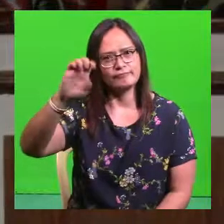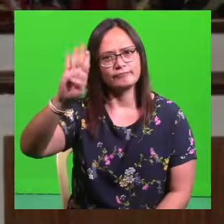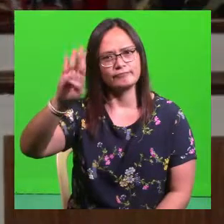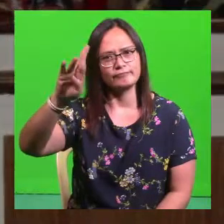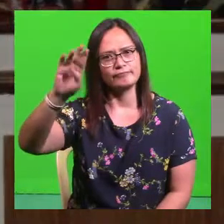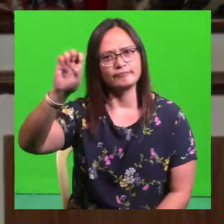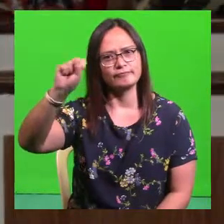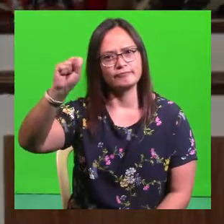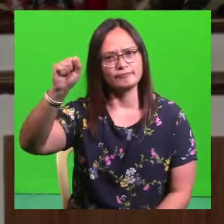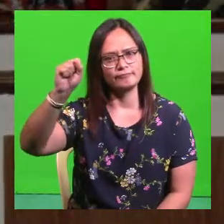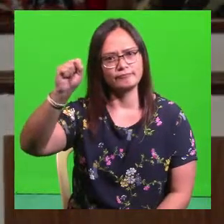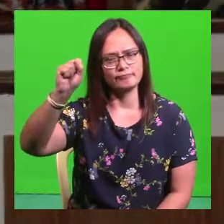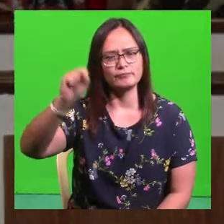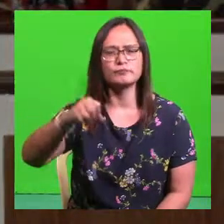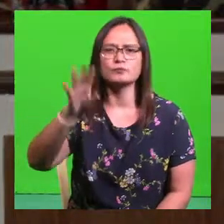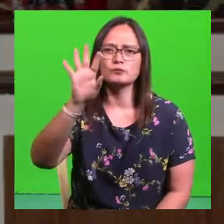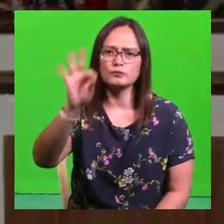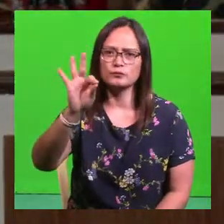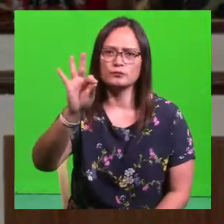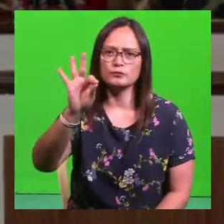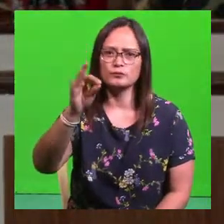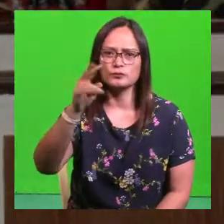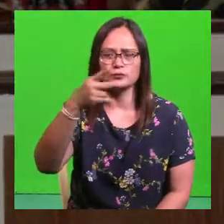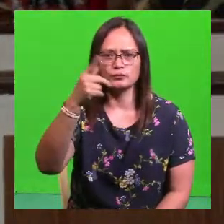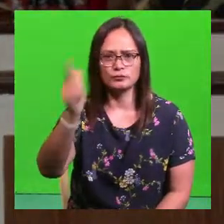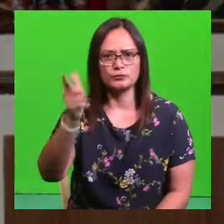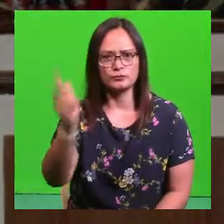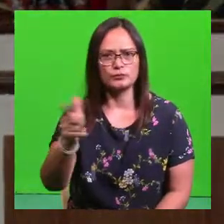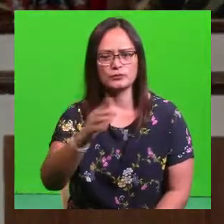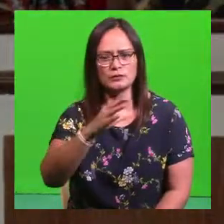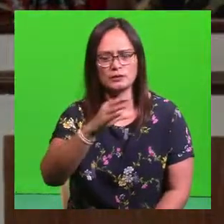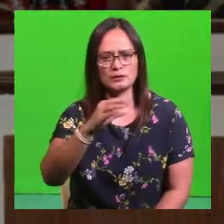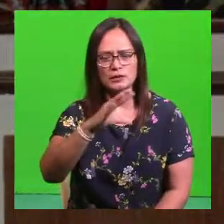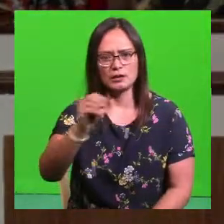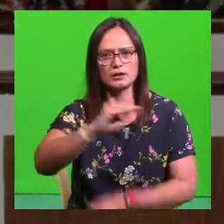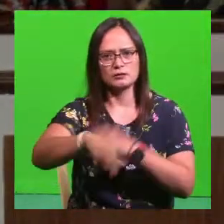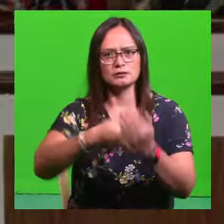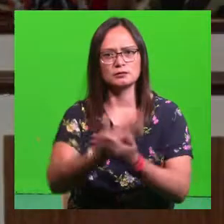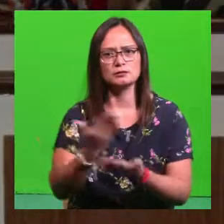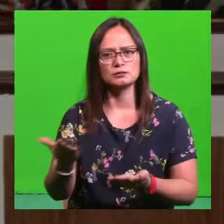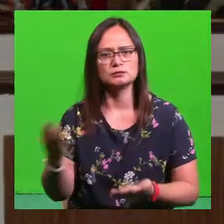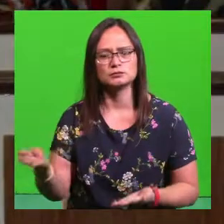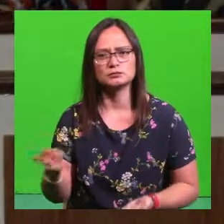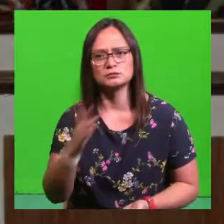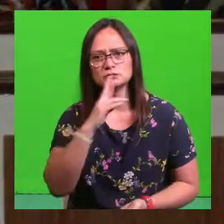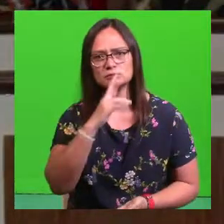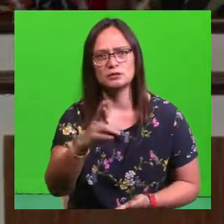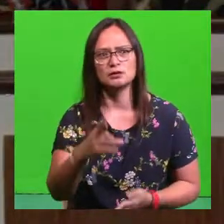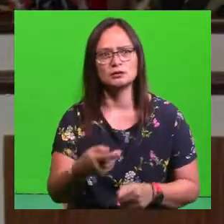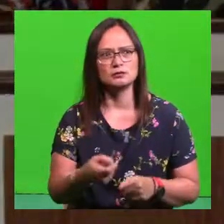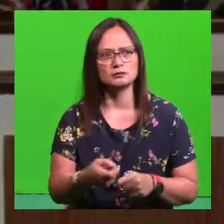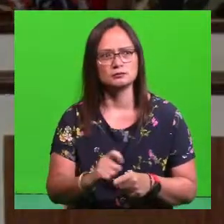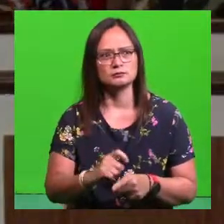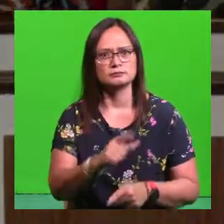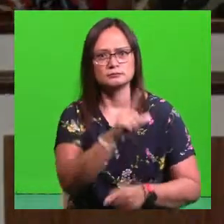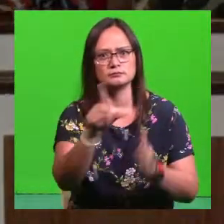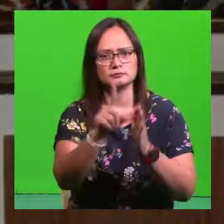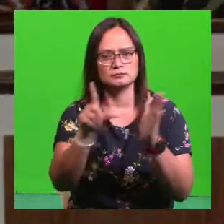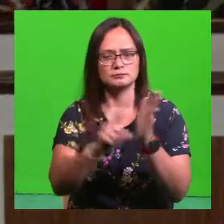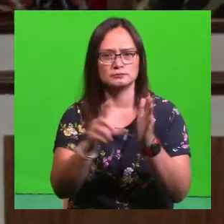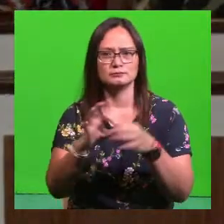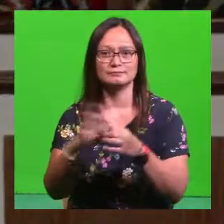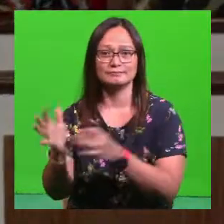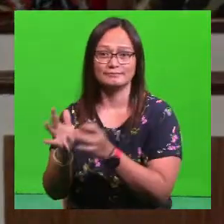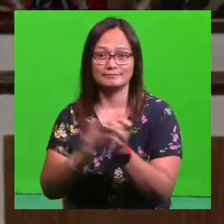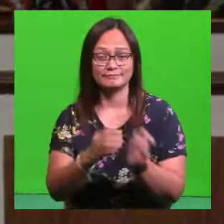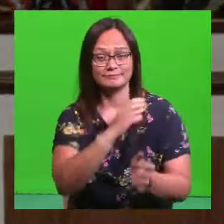Hebrews, and almost all things are by the law purged with blood, and without shedding of blood